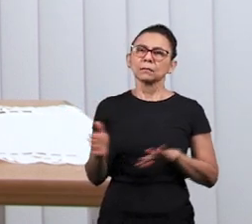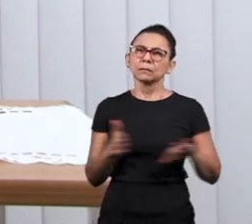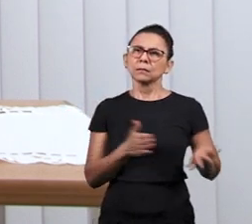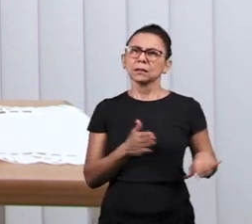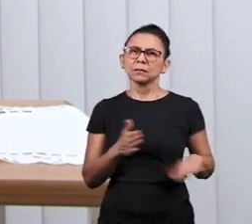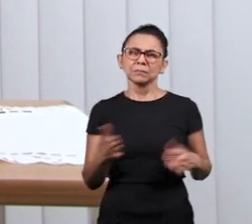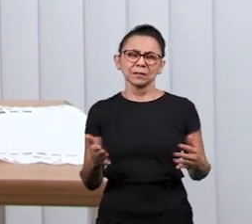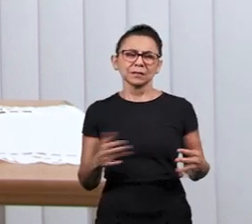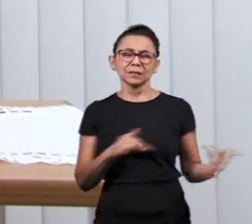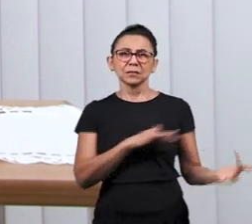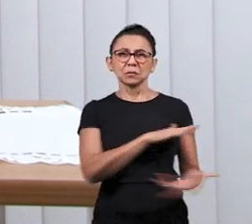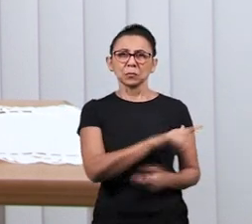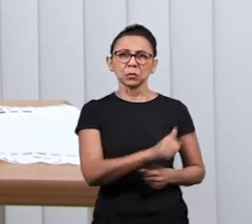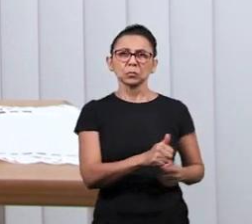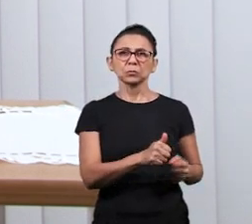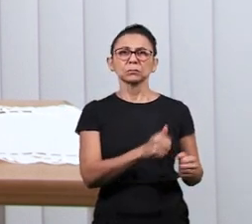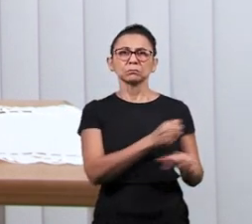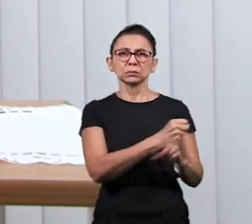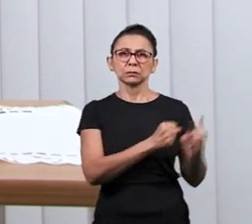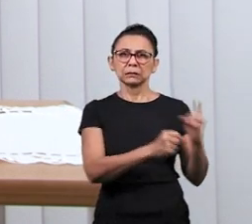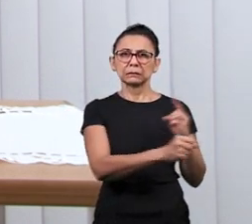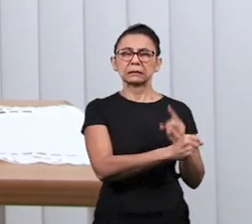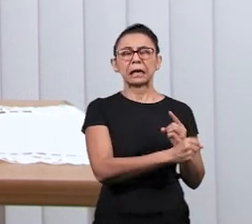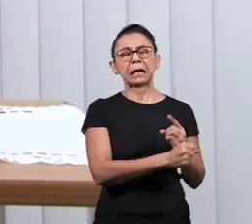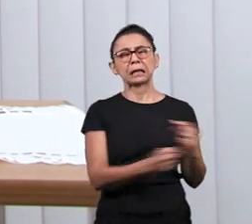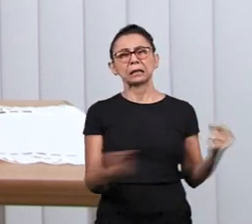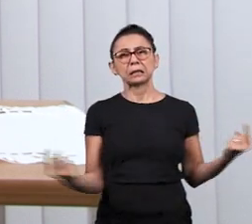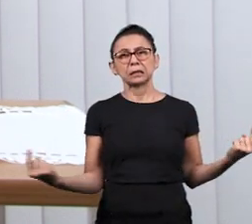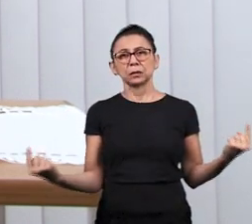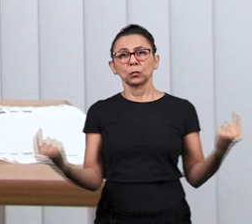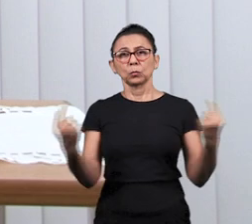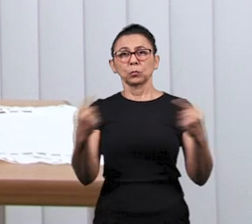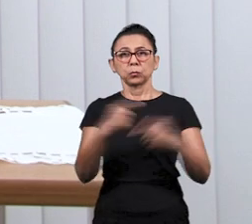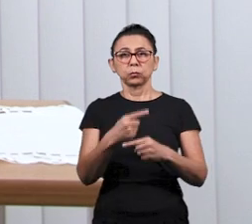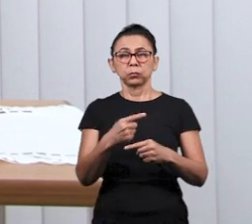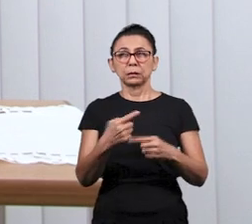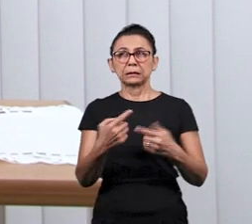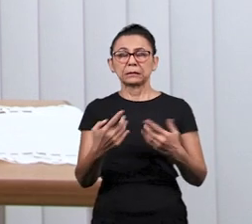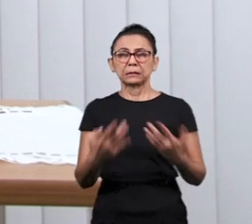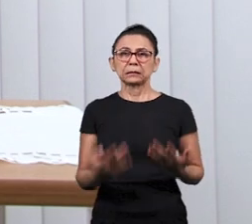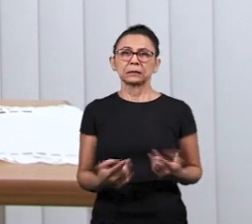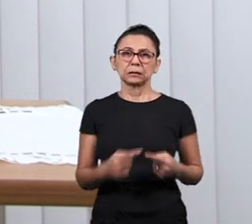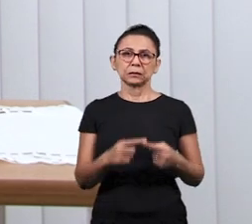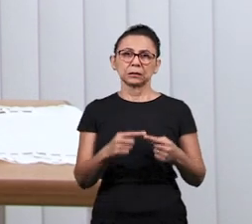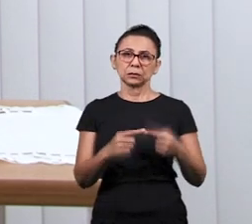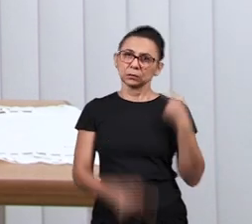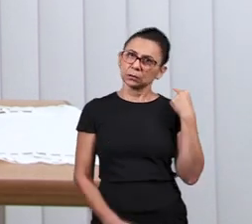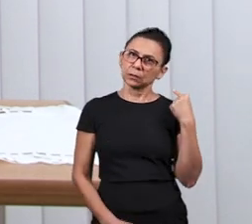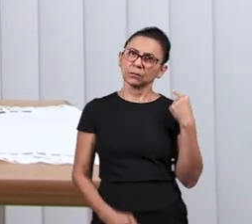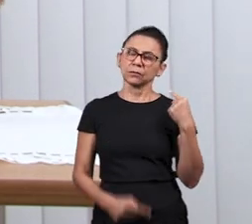помышляем. Иногда вызовы в этой жизни, испытания,